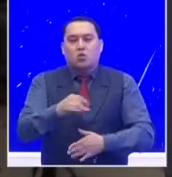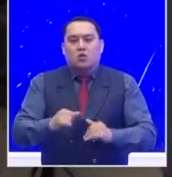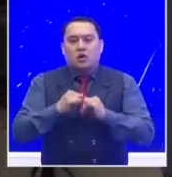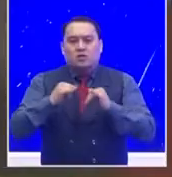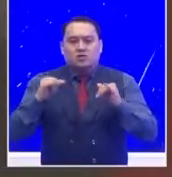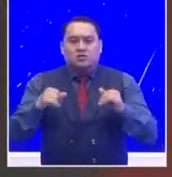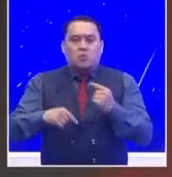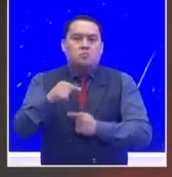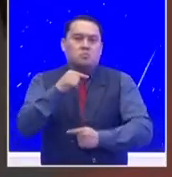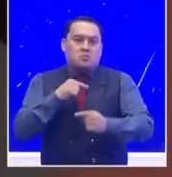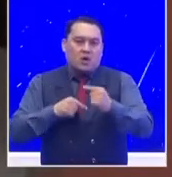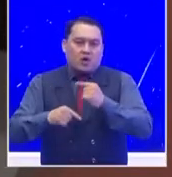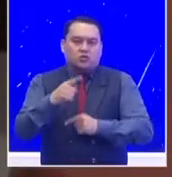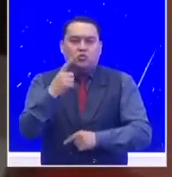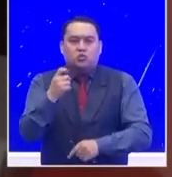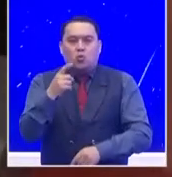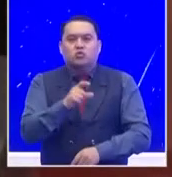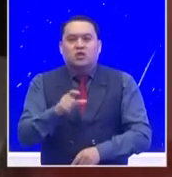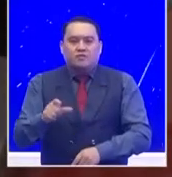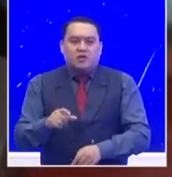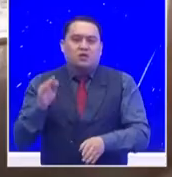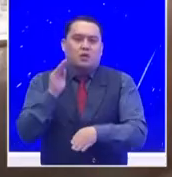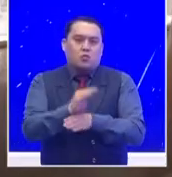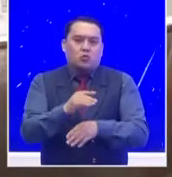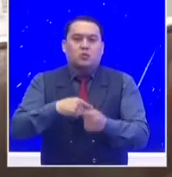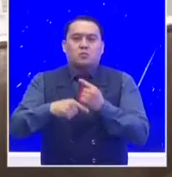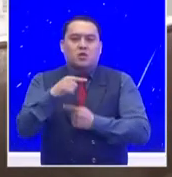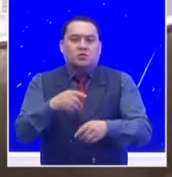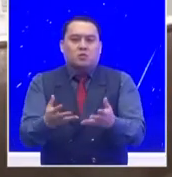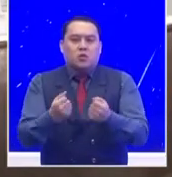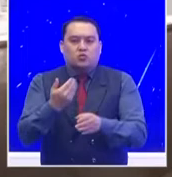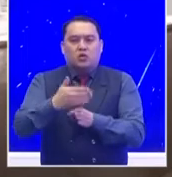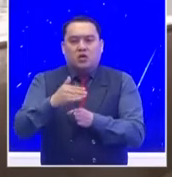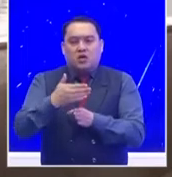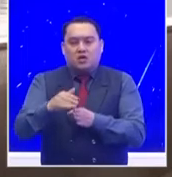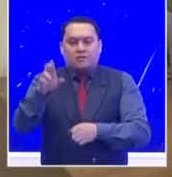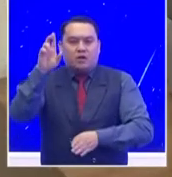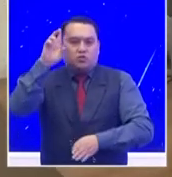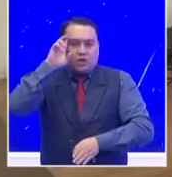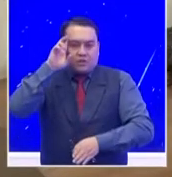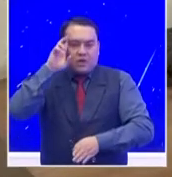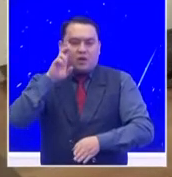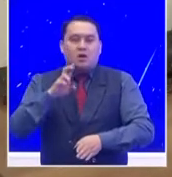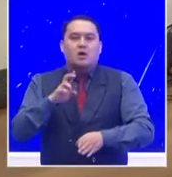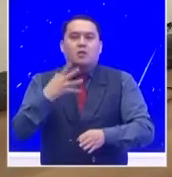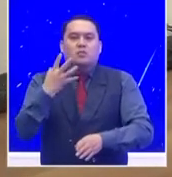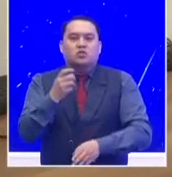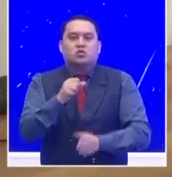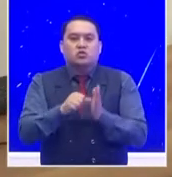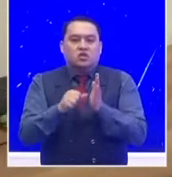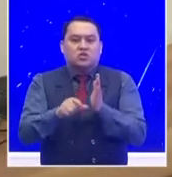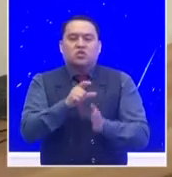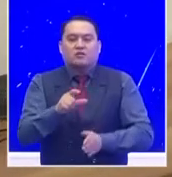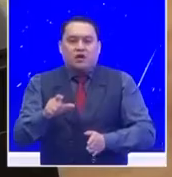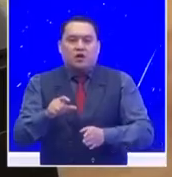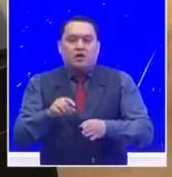малый и средний бизнес. Свыше 100 человек пополнили ряды предпринимателей, получив микрокредиты от государства. Еще порядка 560